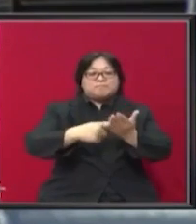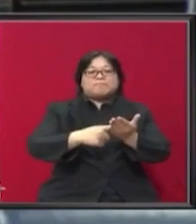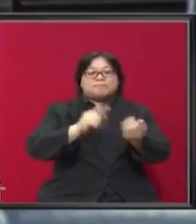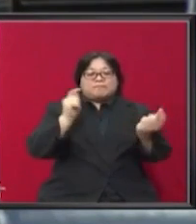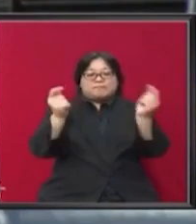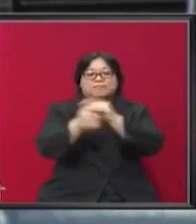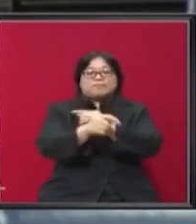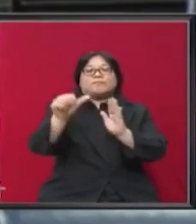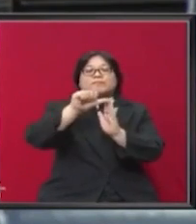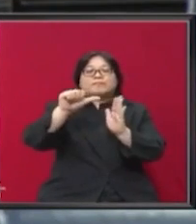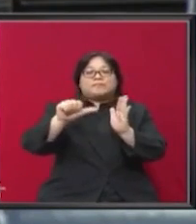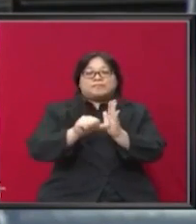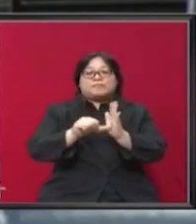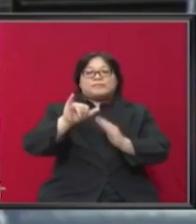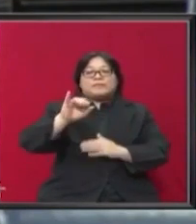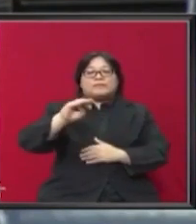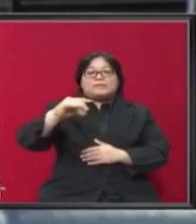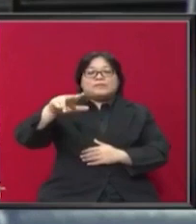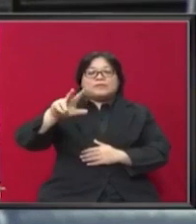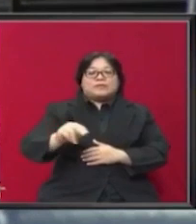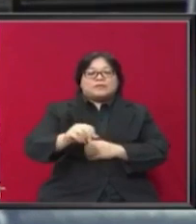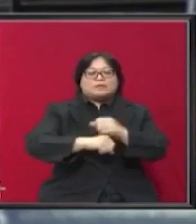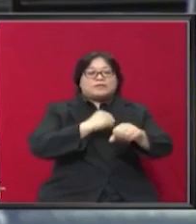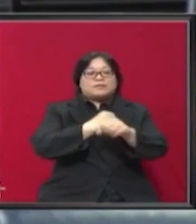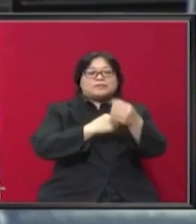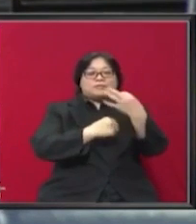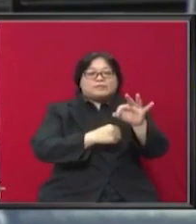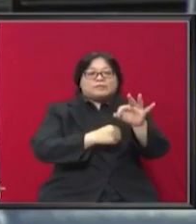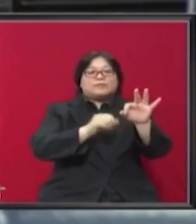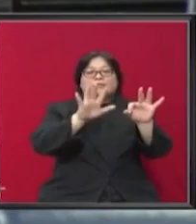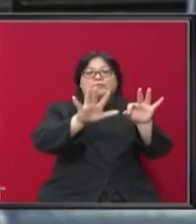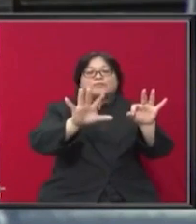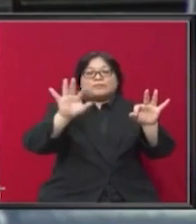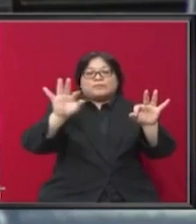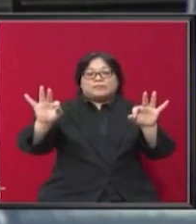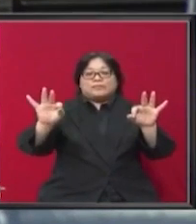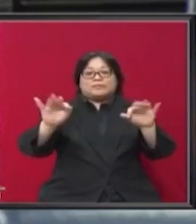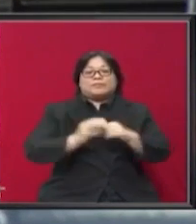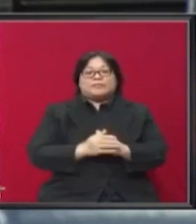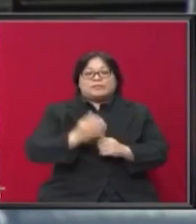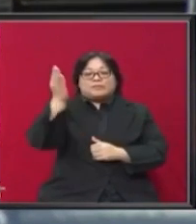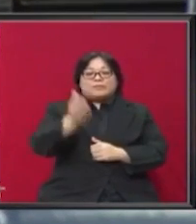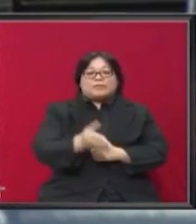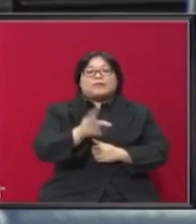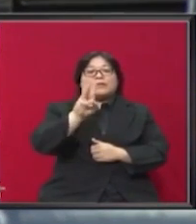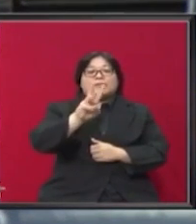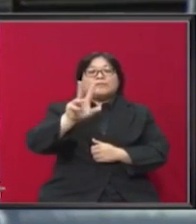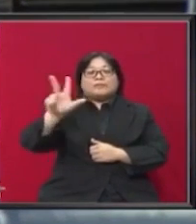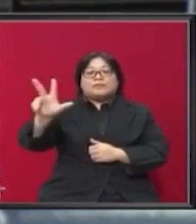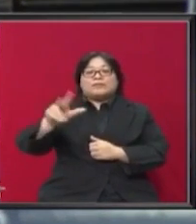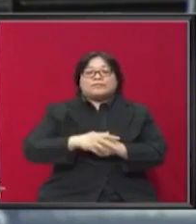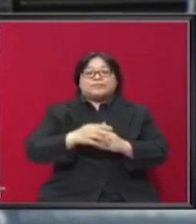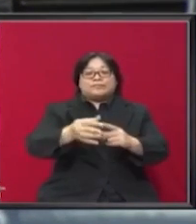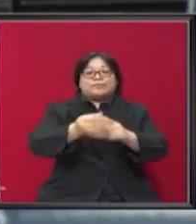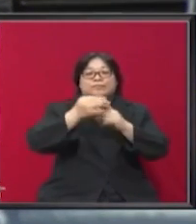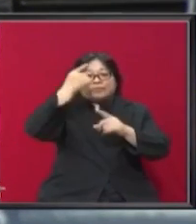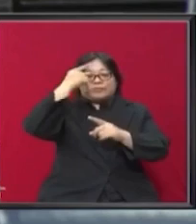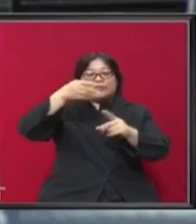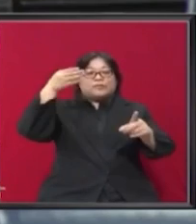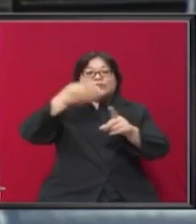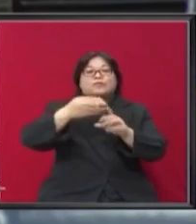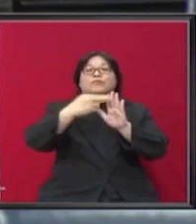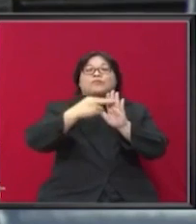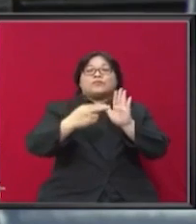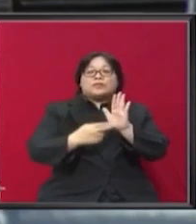pindahan aftation 1959 eh 59 dan pasal 63 khusus bagi aspek